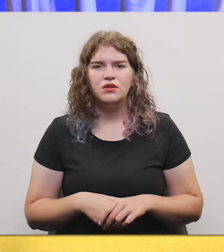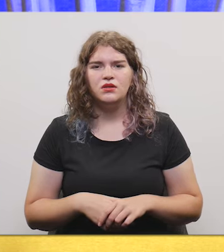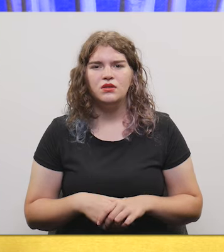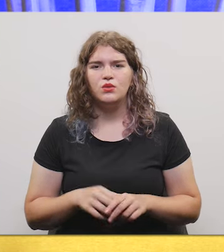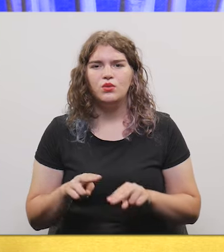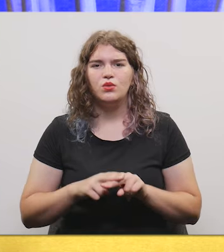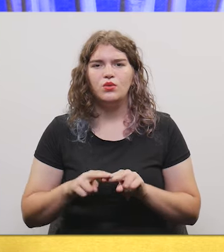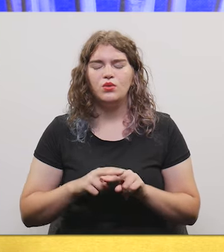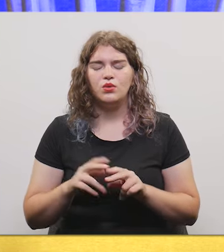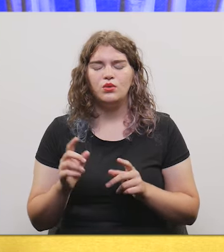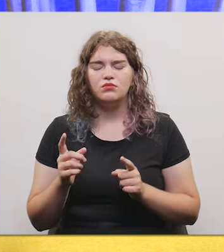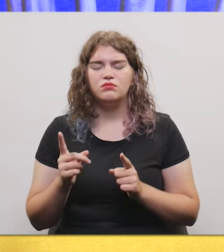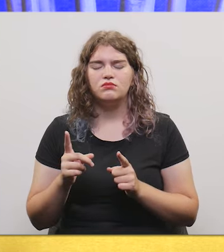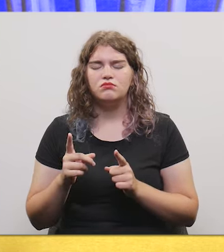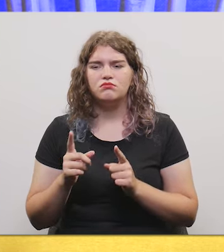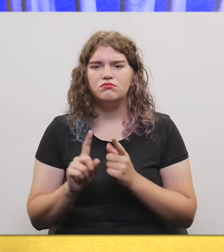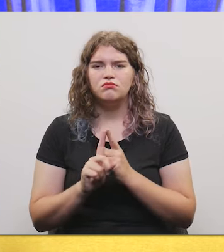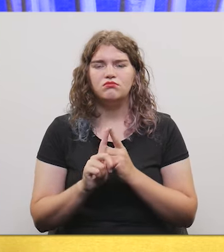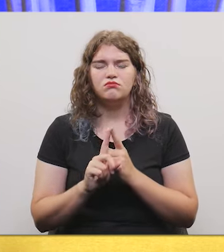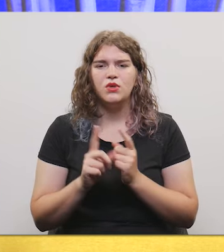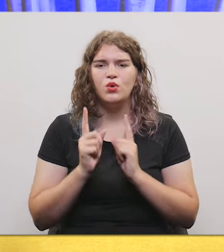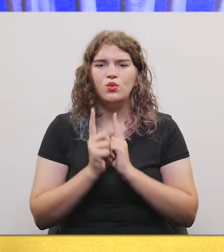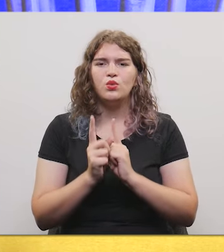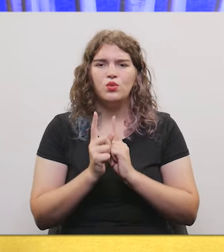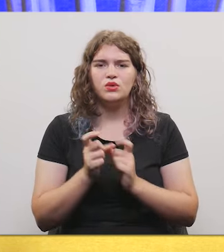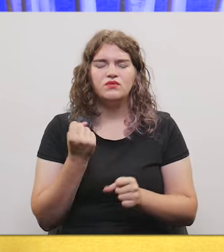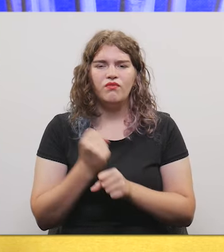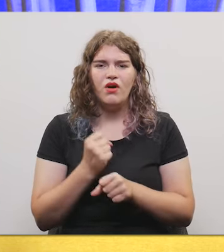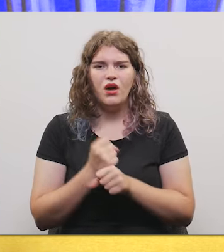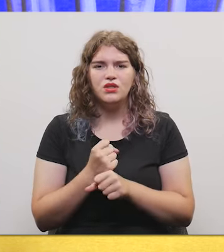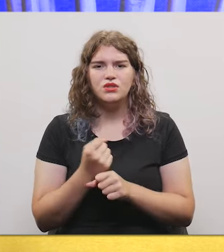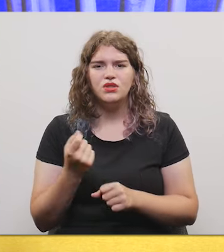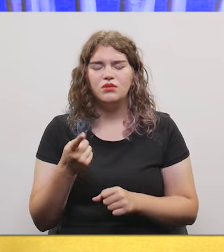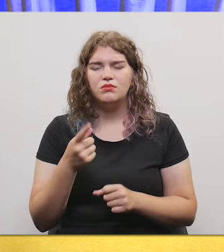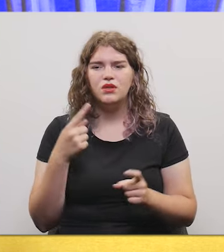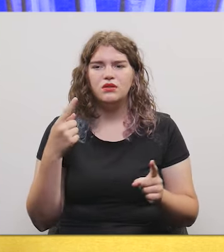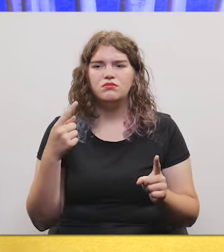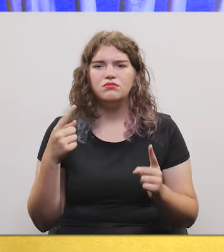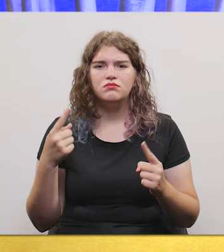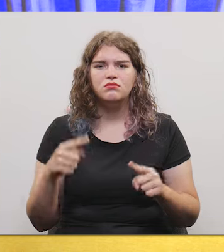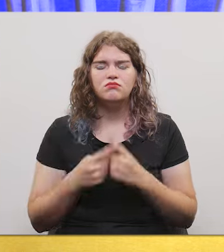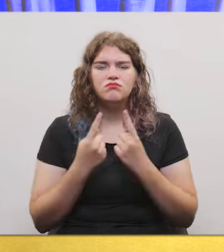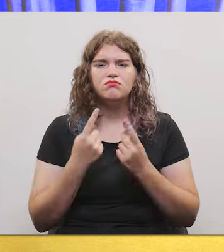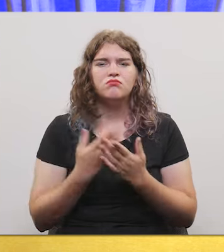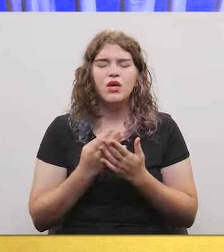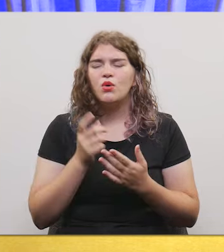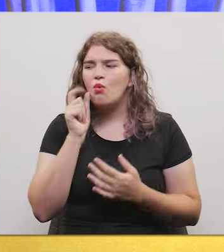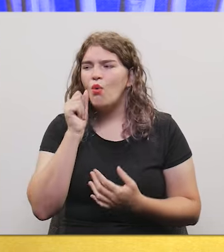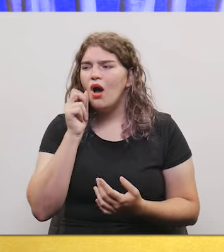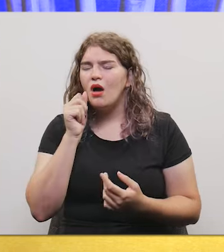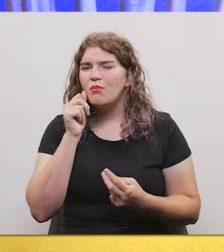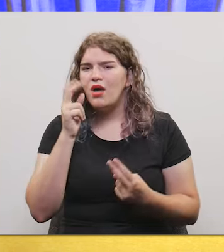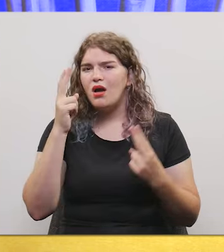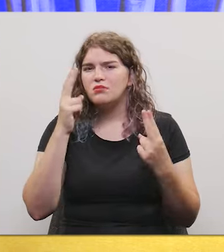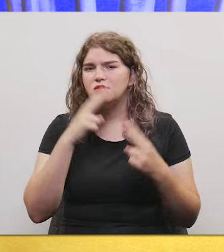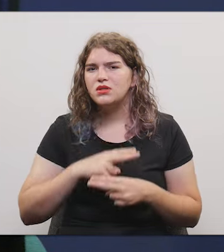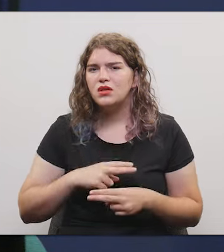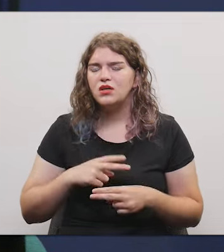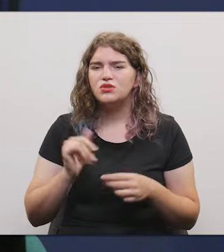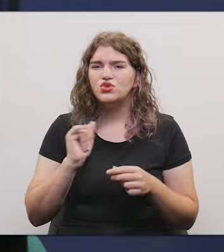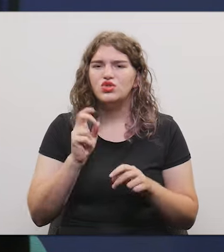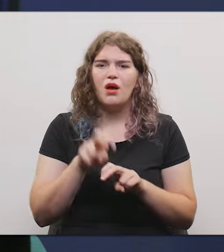cum acest curs pe care îl facem a avut impact, în primul rând, în viața oamenilor care au participat la